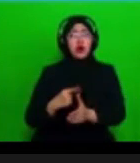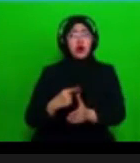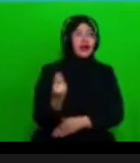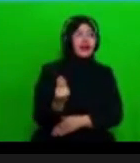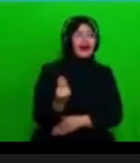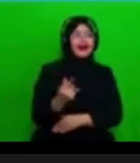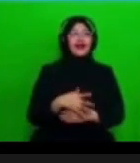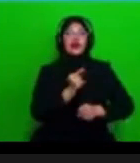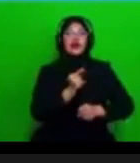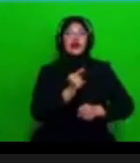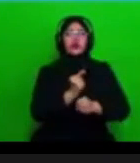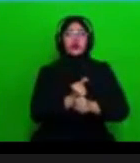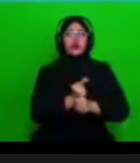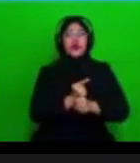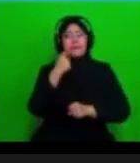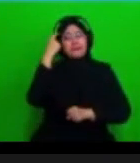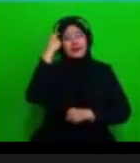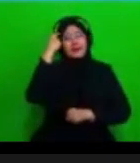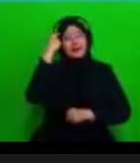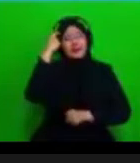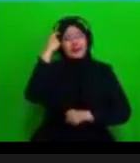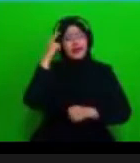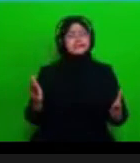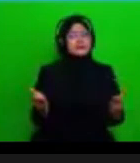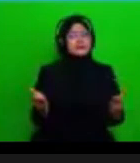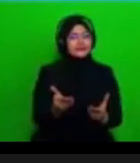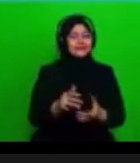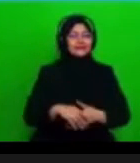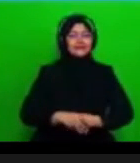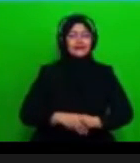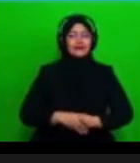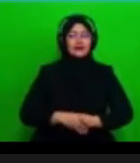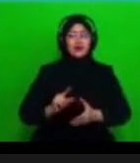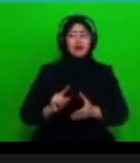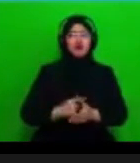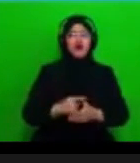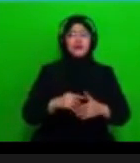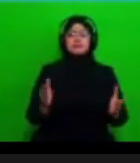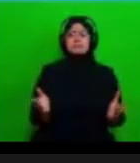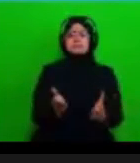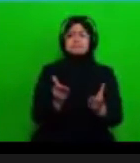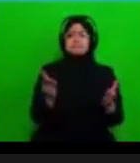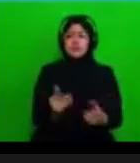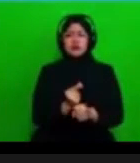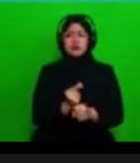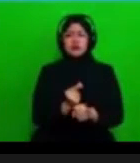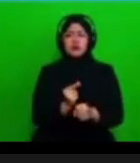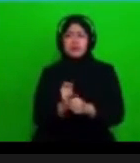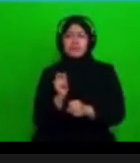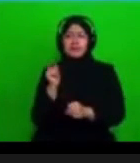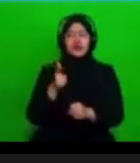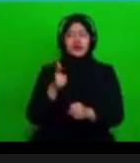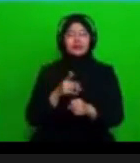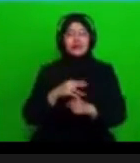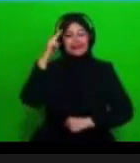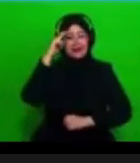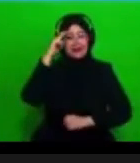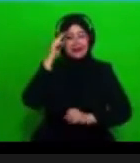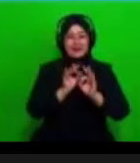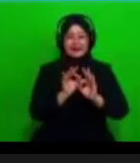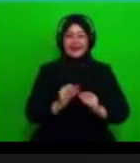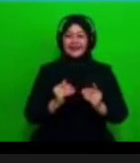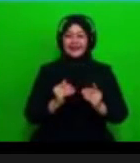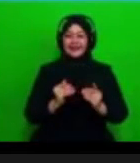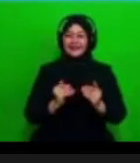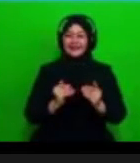menciptakan guru-guru penggerak. Kalau guru-guru penggerak kita ciptakan, bisa menjadi pemimpin-pemimpin hebat pendidikan, pemimpin-pemimpin di